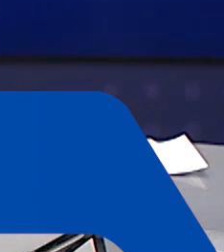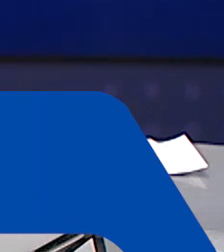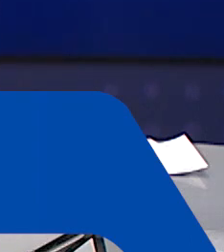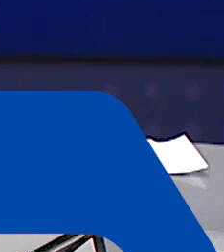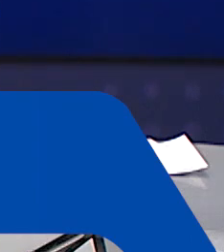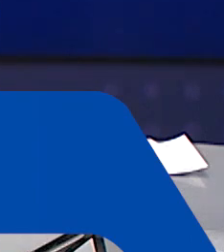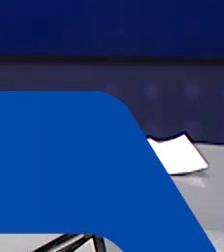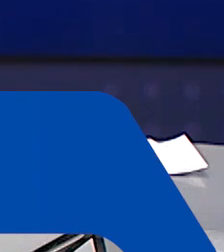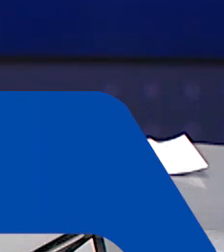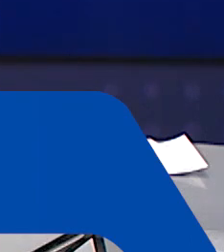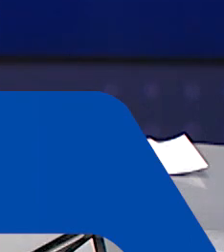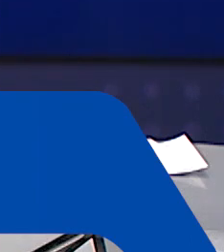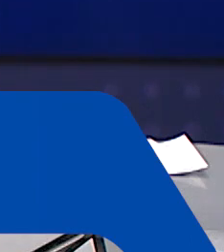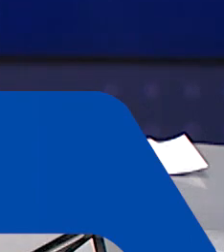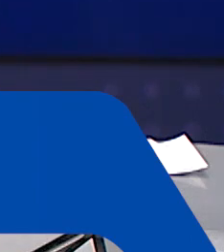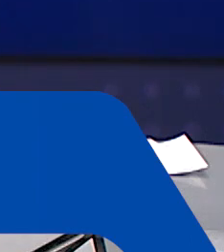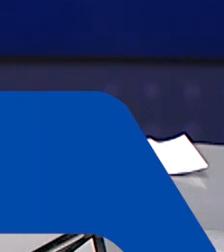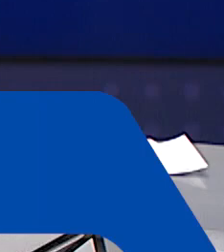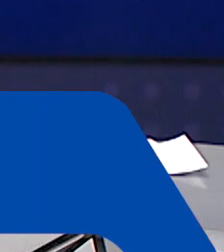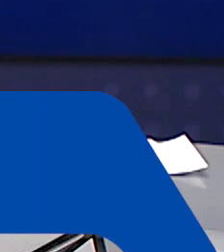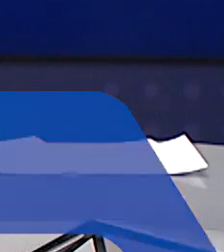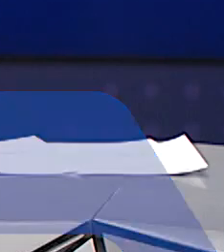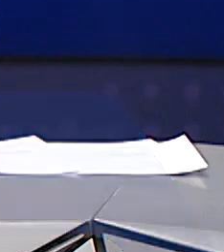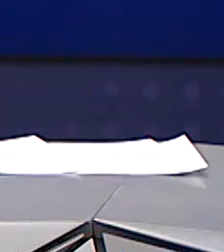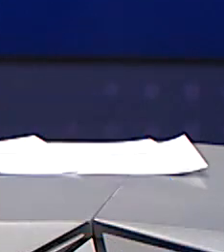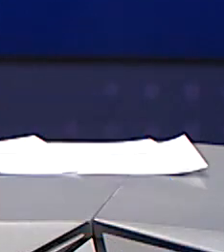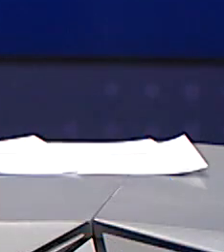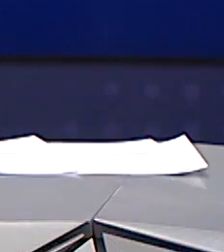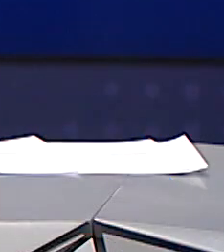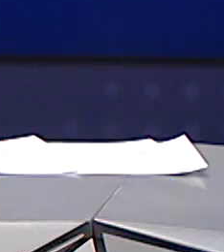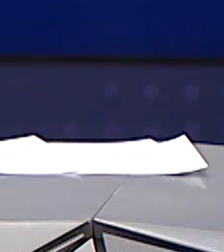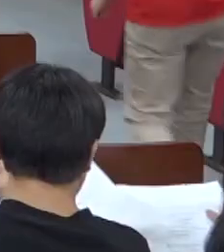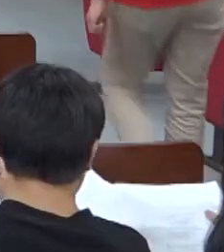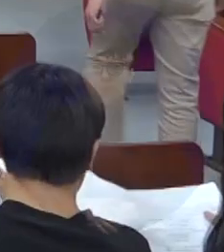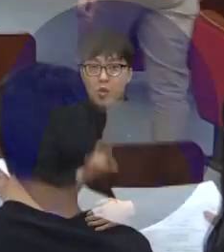강연 콘테스트로 변경 운영했습니다. 관련 소식 알아봅니다.